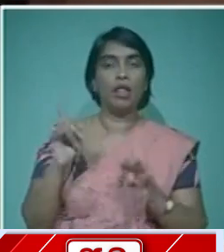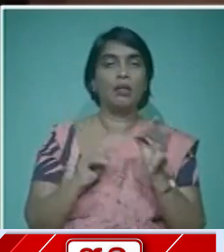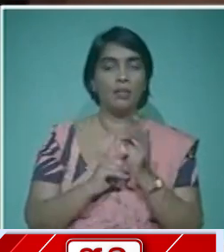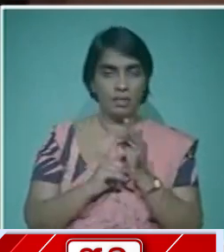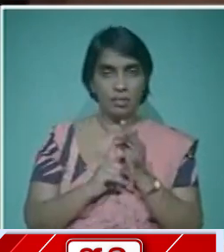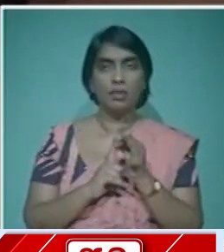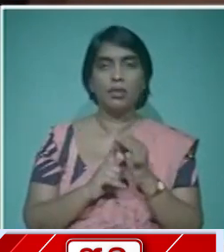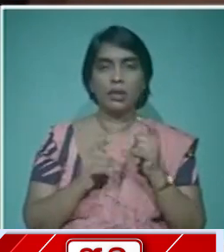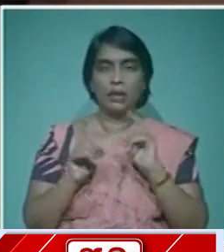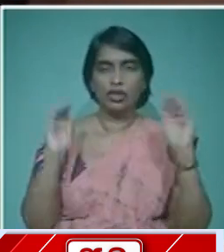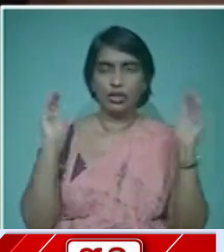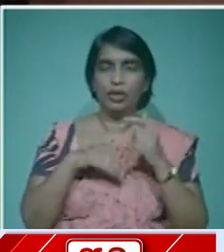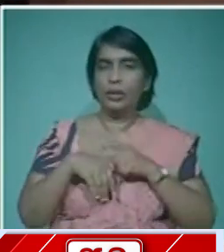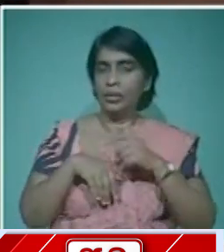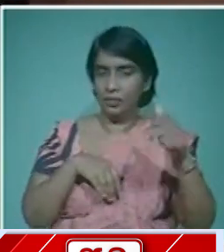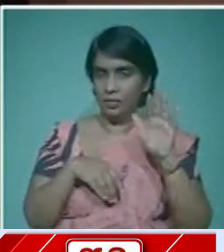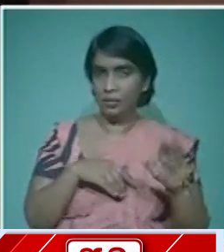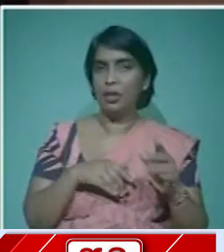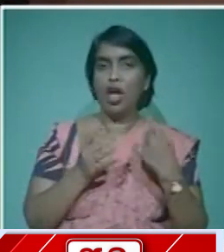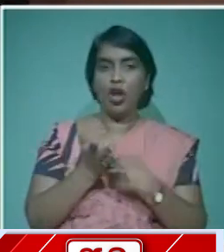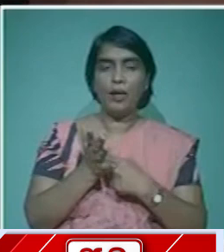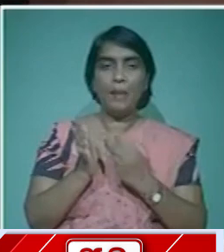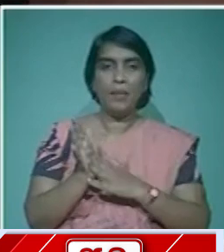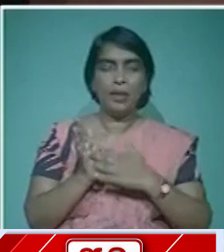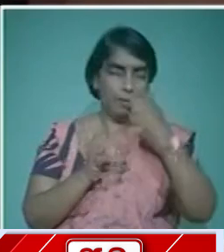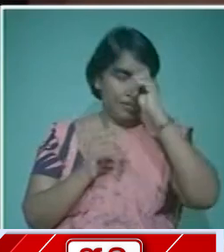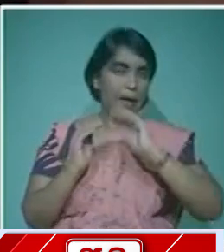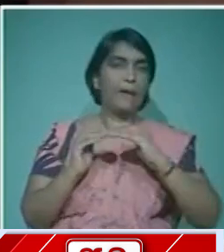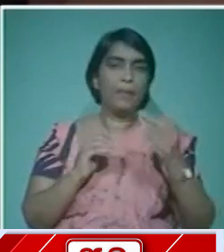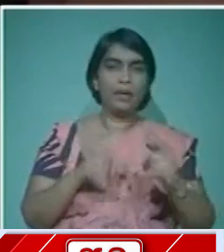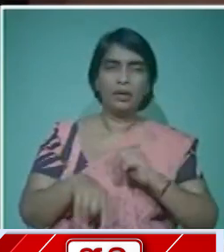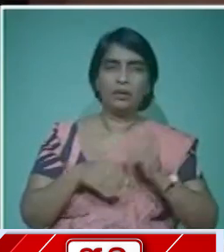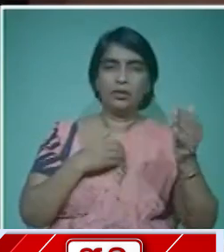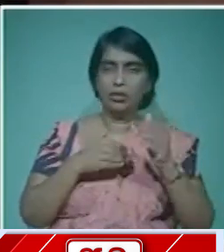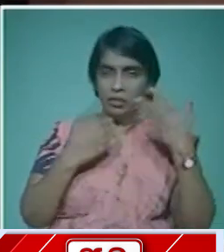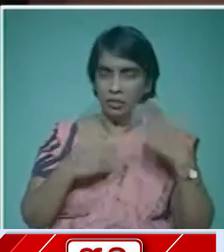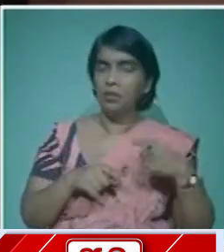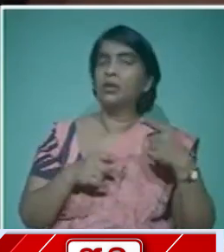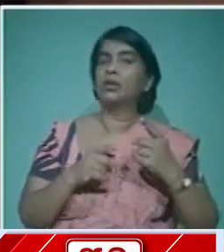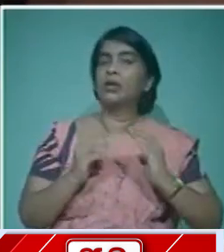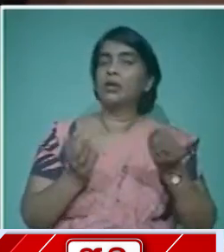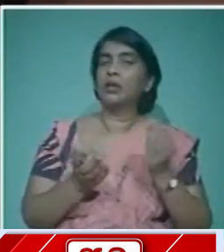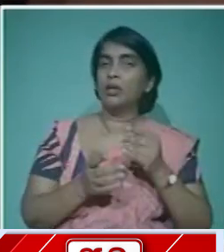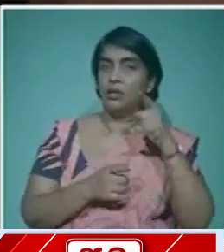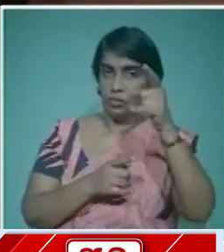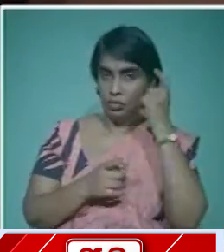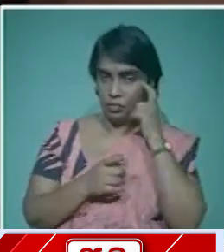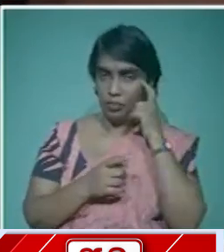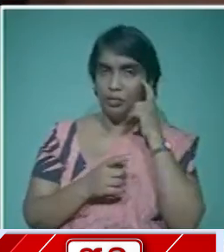එතුමා ඔහොම කෙටි කාලයකට පත් වෙන්නේ රොනි දෙමෙල් මැතිතුමාගෙන් පස්සේ එතුමා කෙටි කාලයක් ඉඳලා ඉන්පසුව ඔබතුමාට මතක